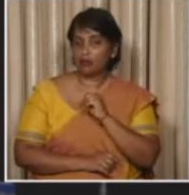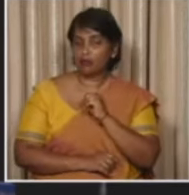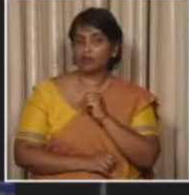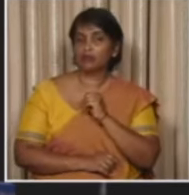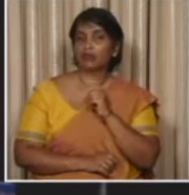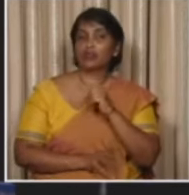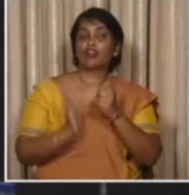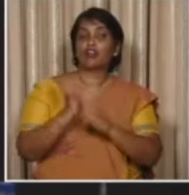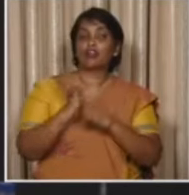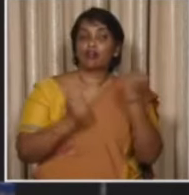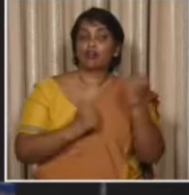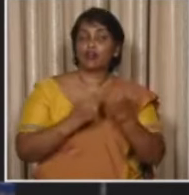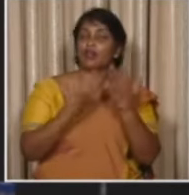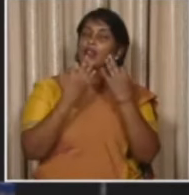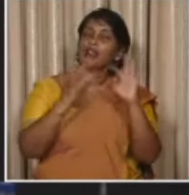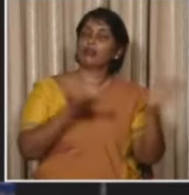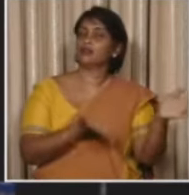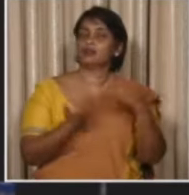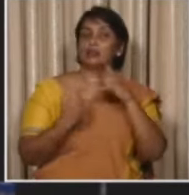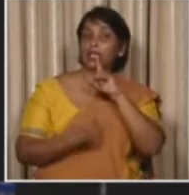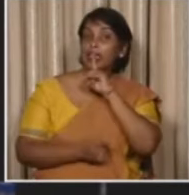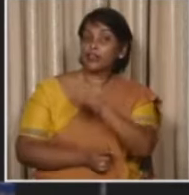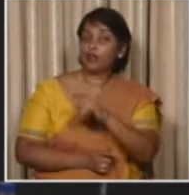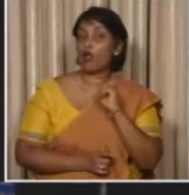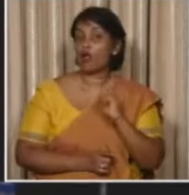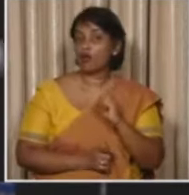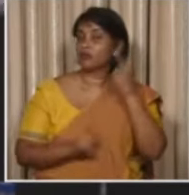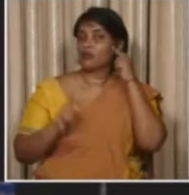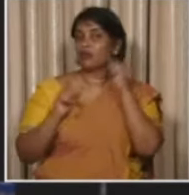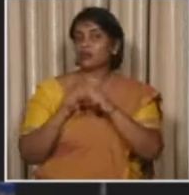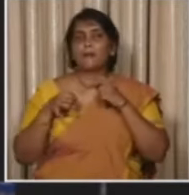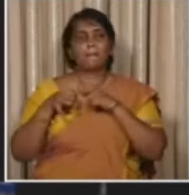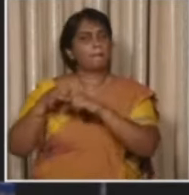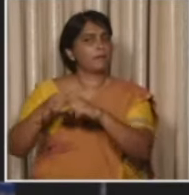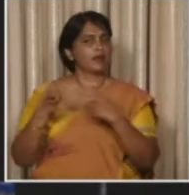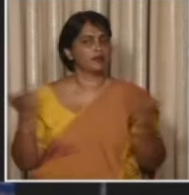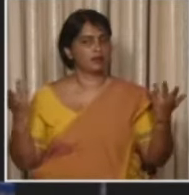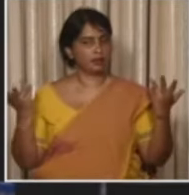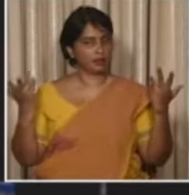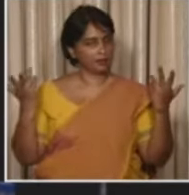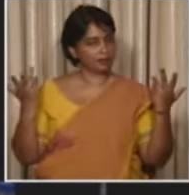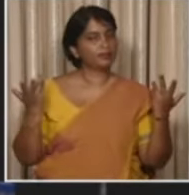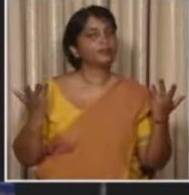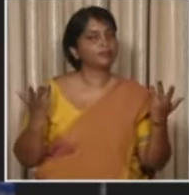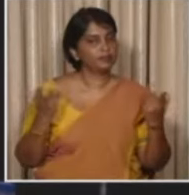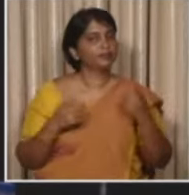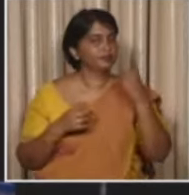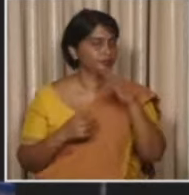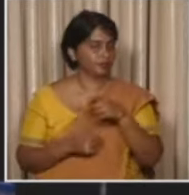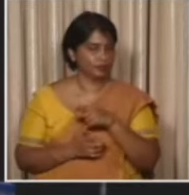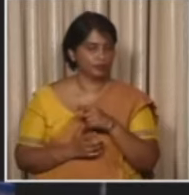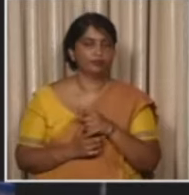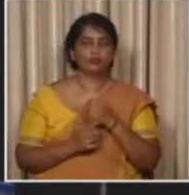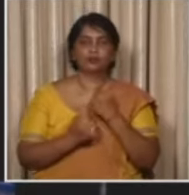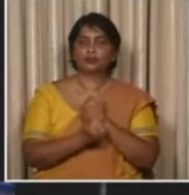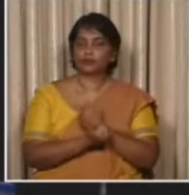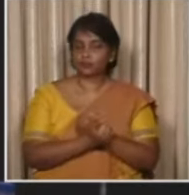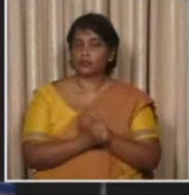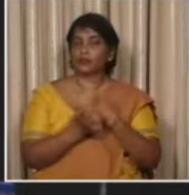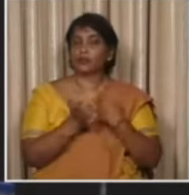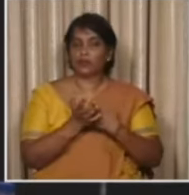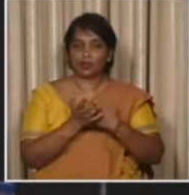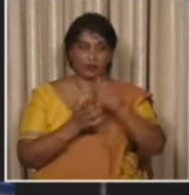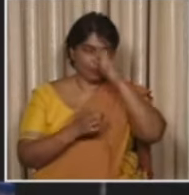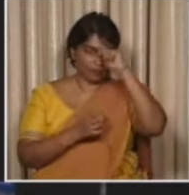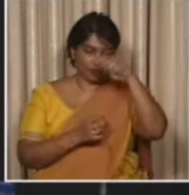ලොරිය නිදහස් කරන්න කියන කාරණේ? ඇයි ප්‍රශ්න කරන්නේ නැත්තේ? ඒ වගේම පොලිස් සැරයන් රත්නායක මහත්මයා